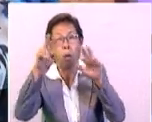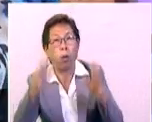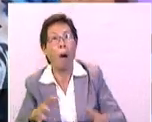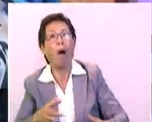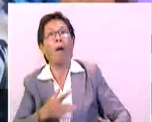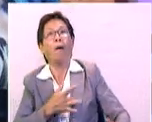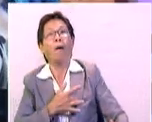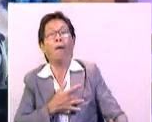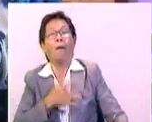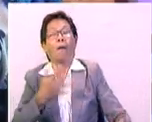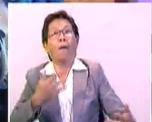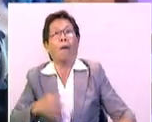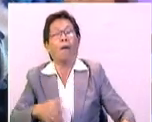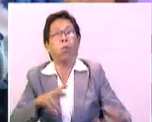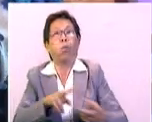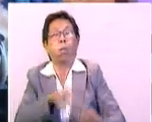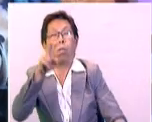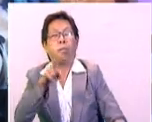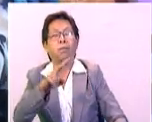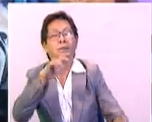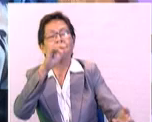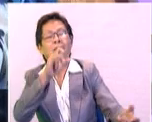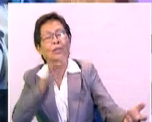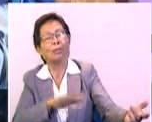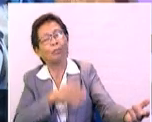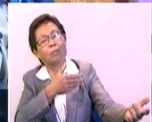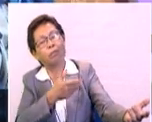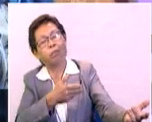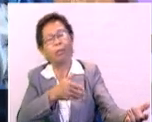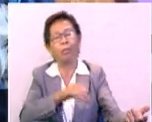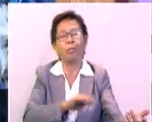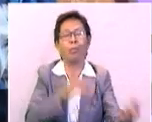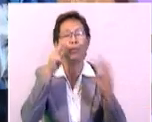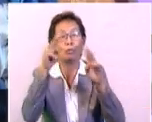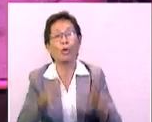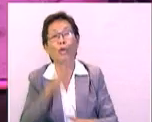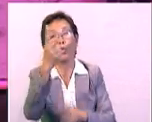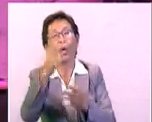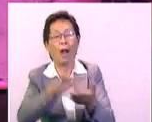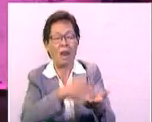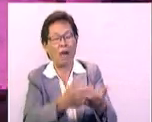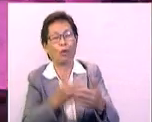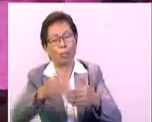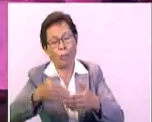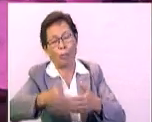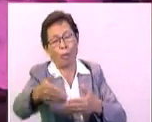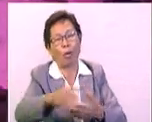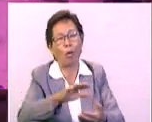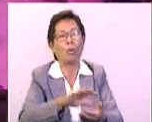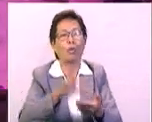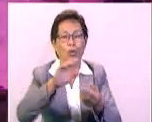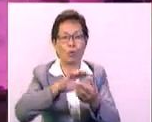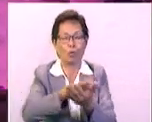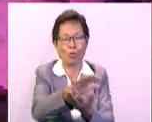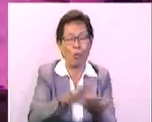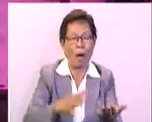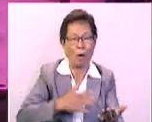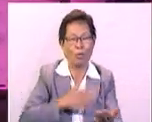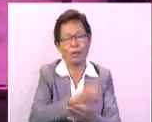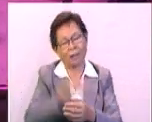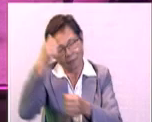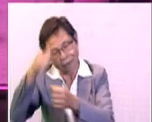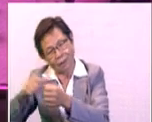pentas, Tun Dr. Siti terus membuai perasaan penonton dengan dua lagu seterusnya, iaitu Gubahanku dan